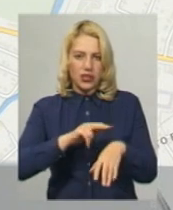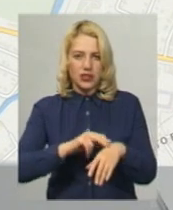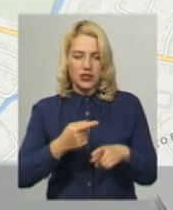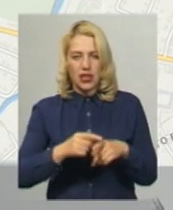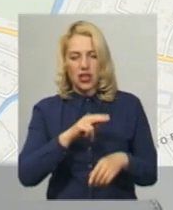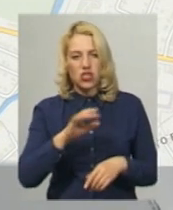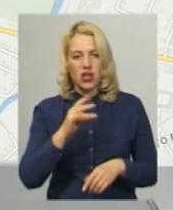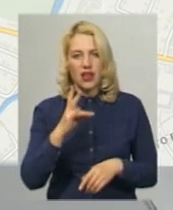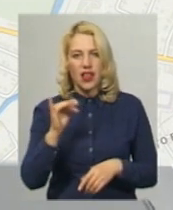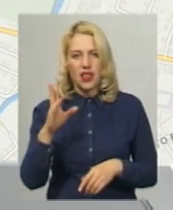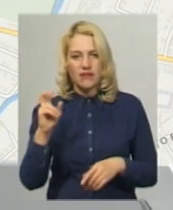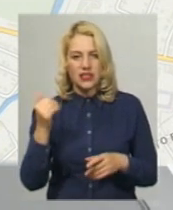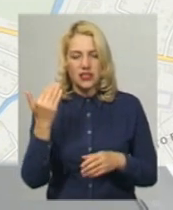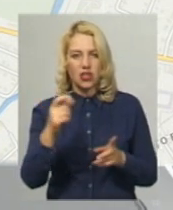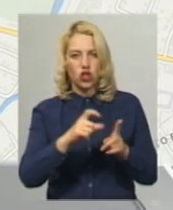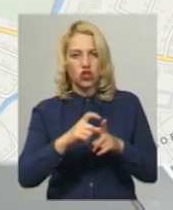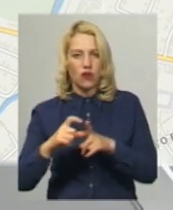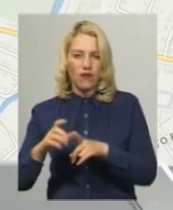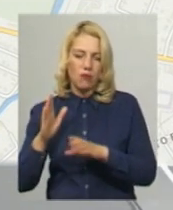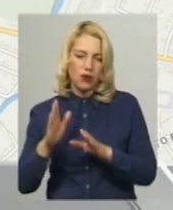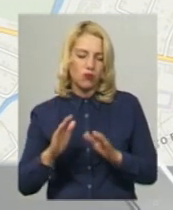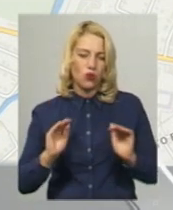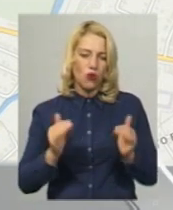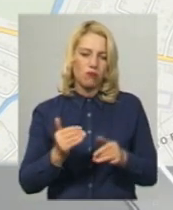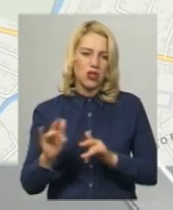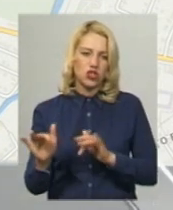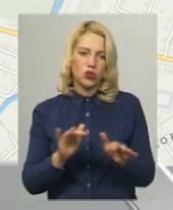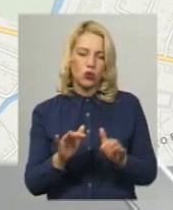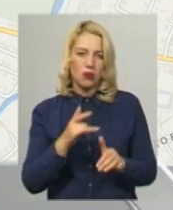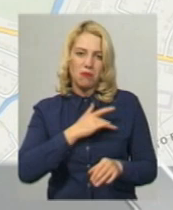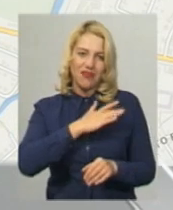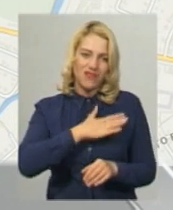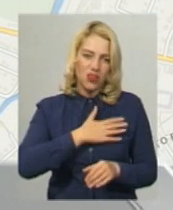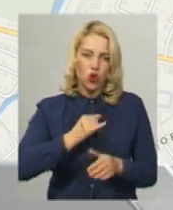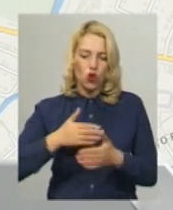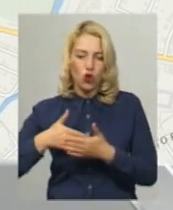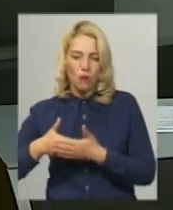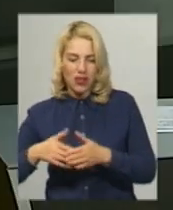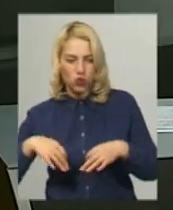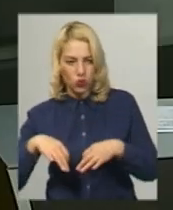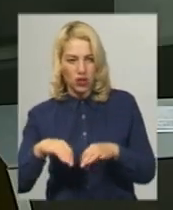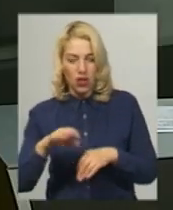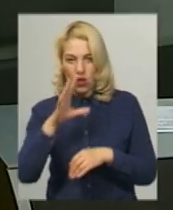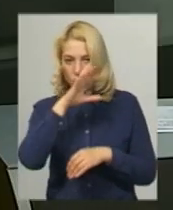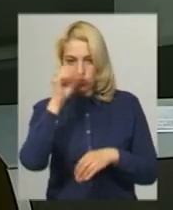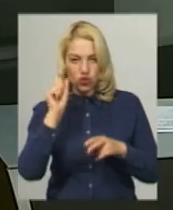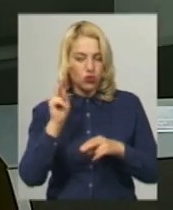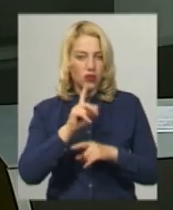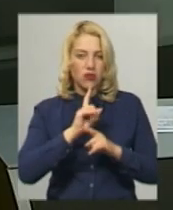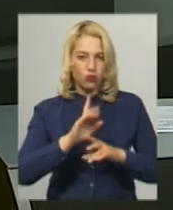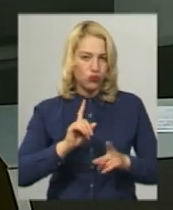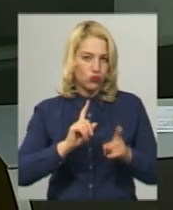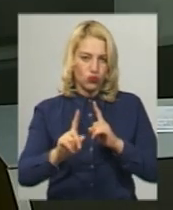Людмила Чернелевська. За її словами, буде обмежено рух приватного та громадського транспорту. Нічні тролейбуси також не курсуватимуть.